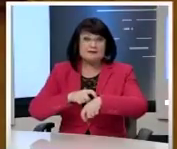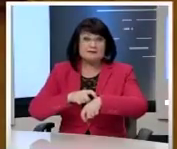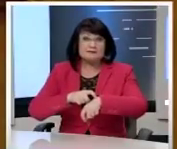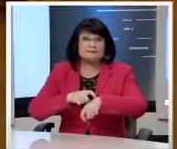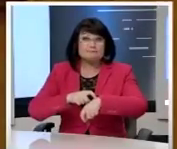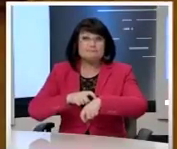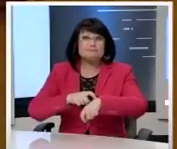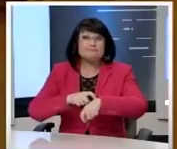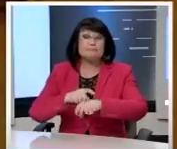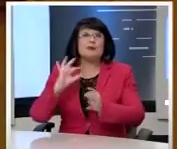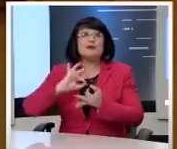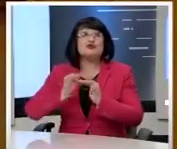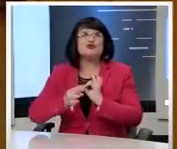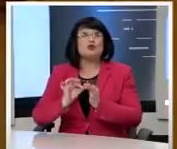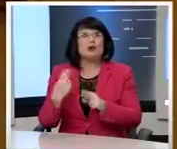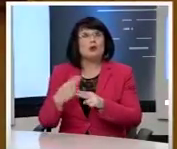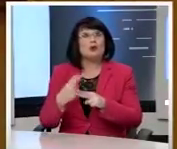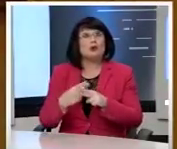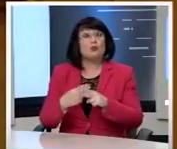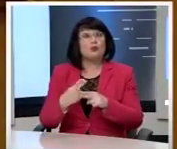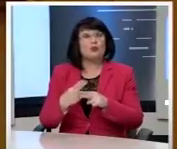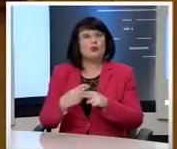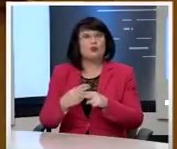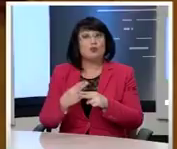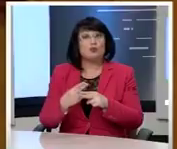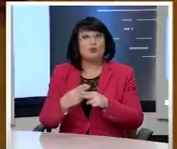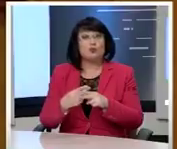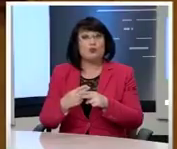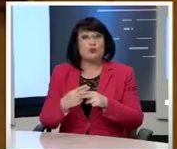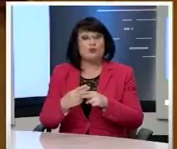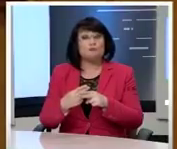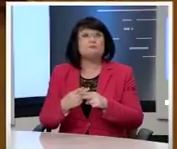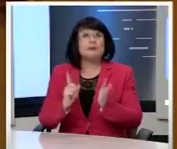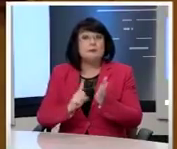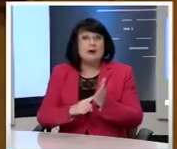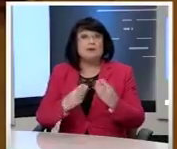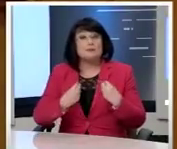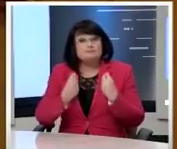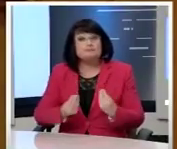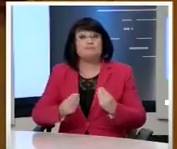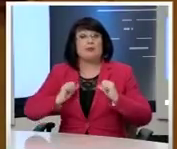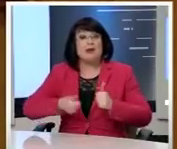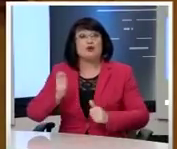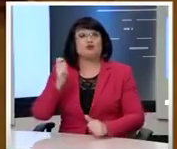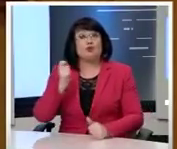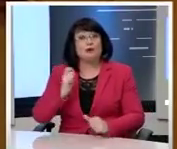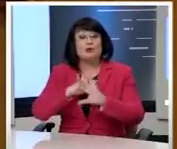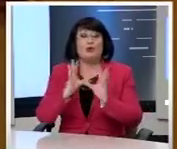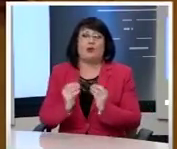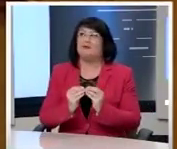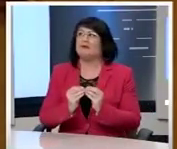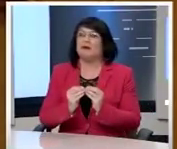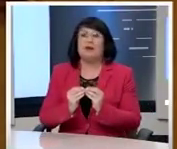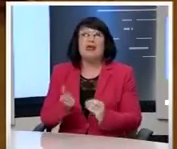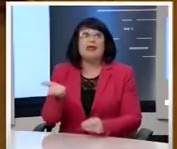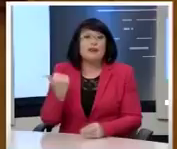με ένα ιστορικό βάρος, θα απαιτούν μεγαλοκαρδία, απαιτούν πολιτικό θάρρος, το οποίο